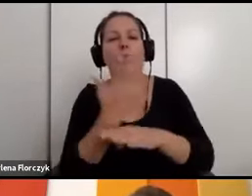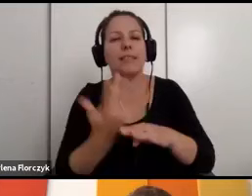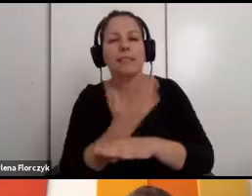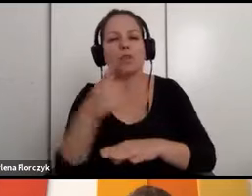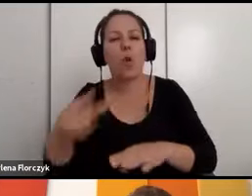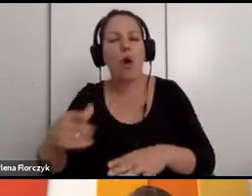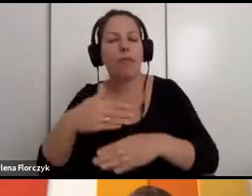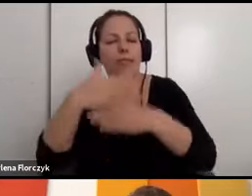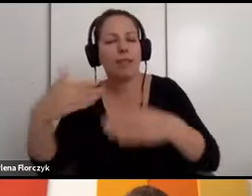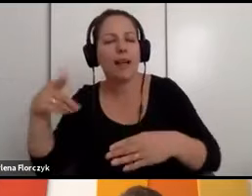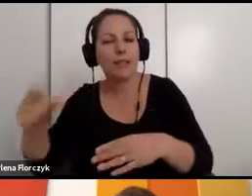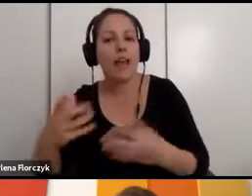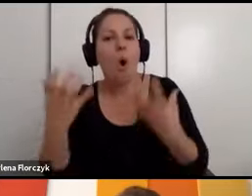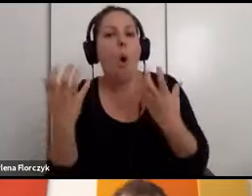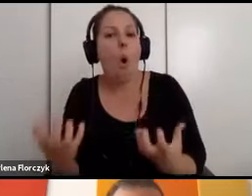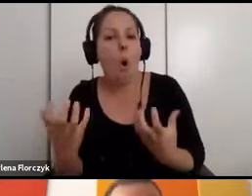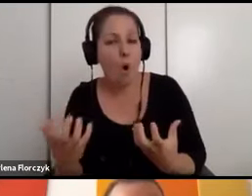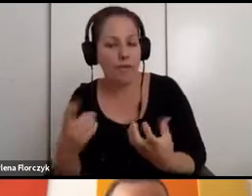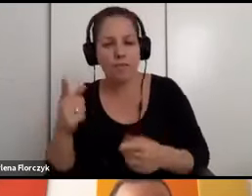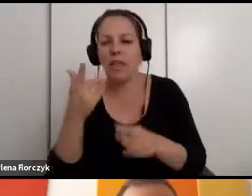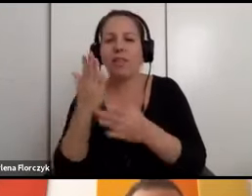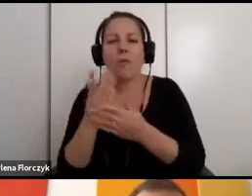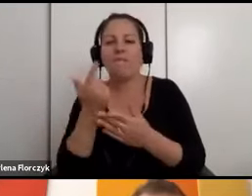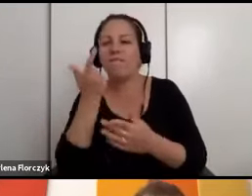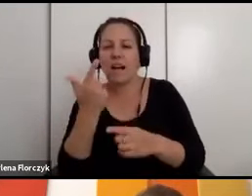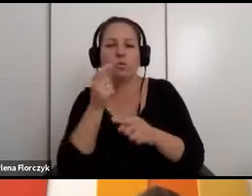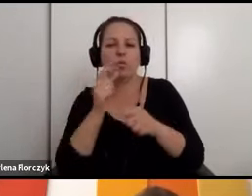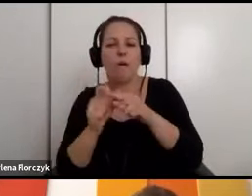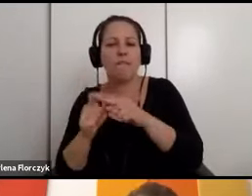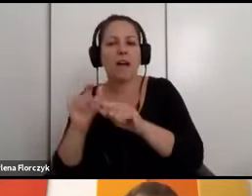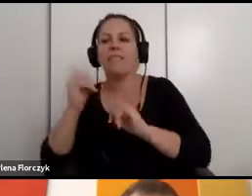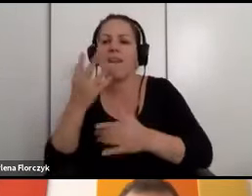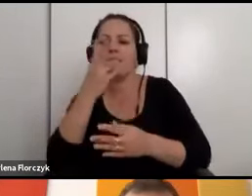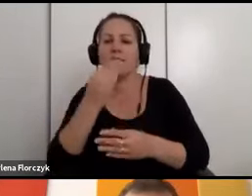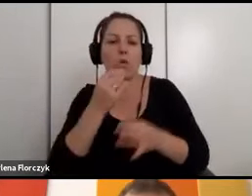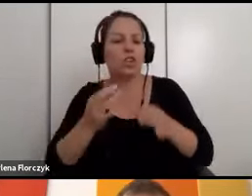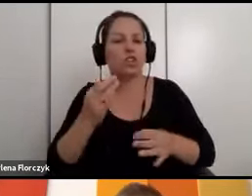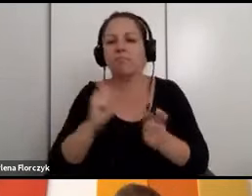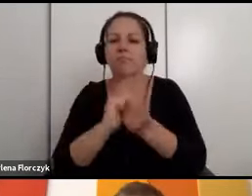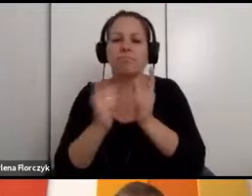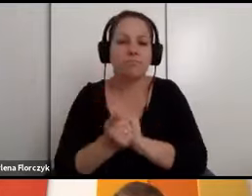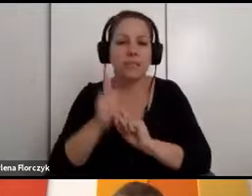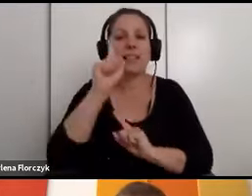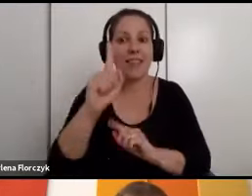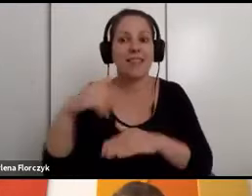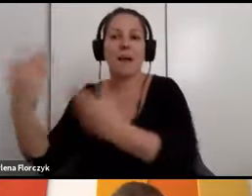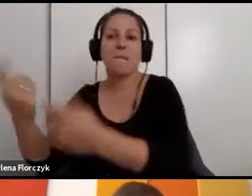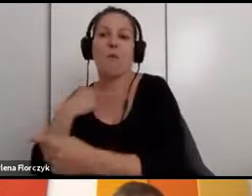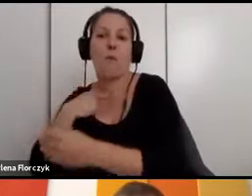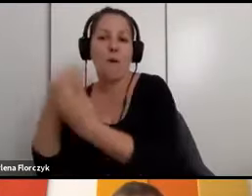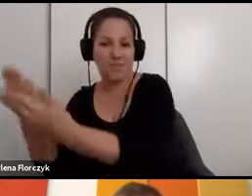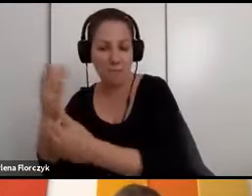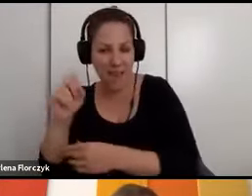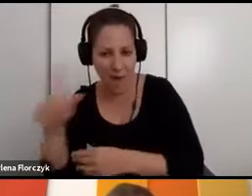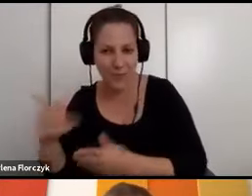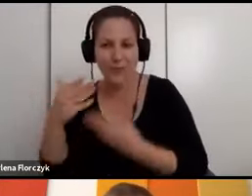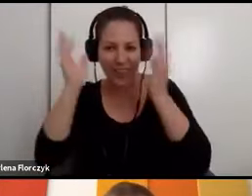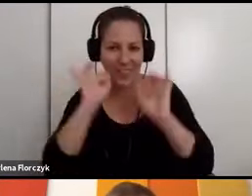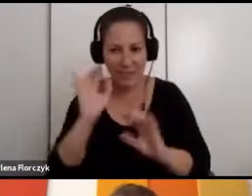Ochoty. I teraz tylko dwa słowa dosłownie o tym, jak będzie przebiegało dzisiejsze spotkanie, zanim dam Michałowi powiedzieć dzień dobry. Myślę, że